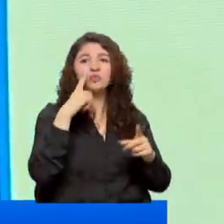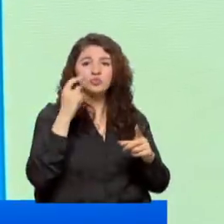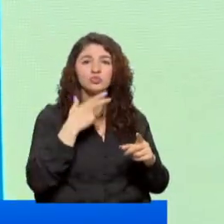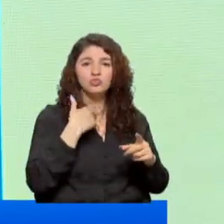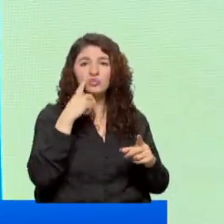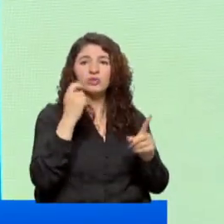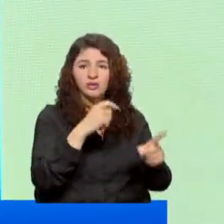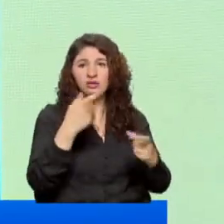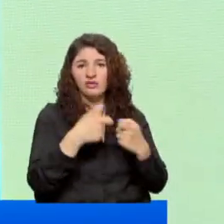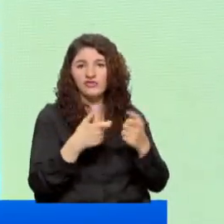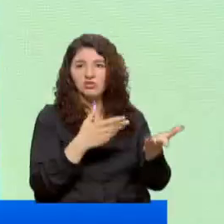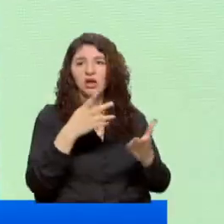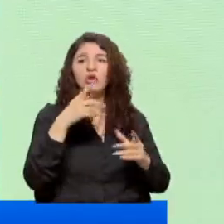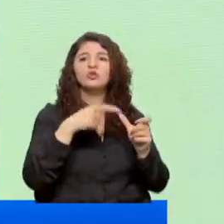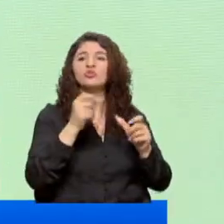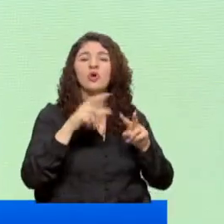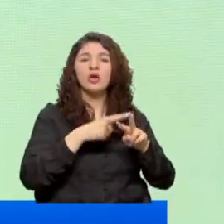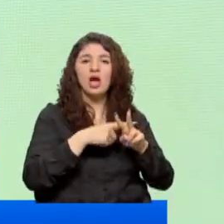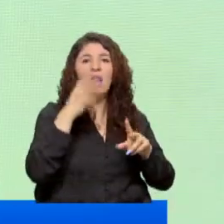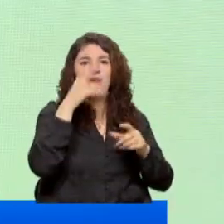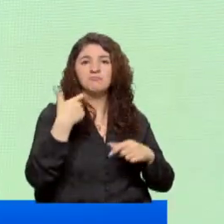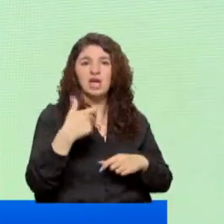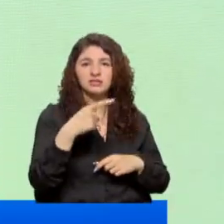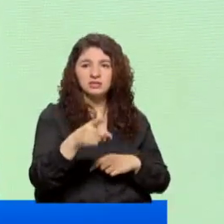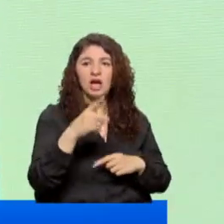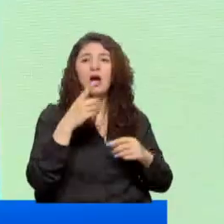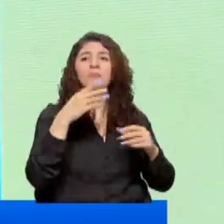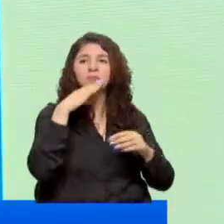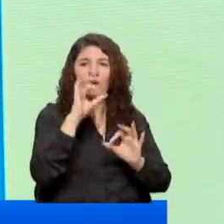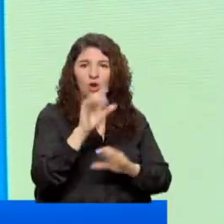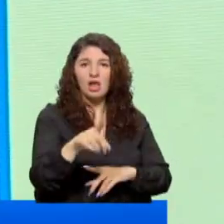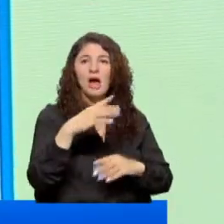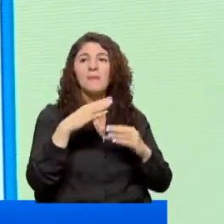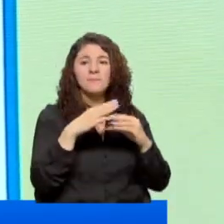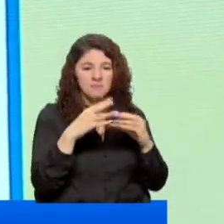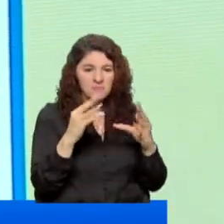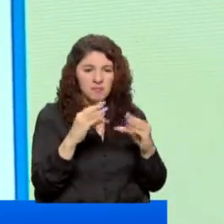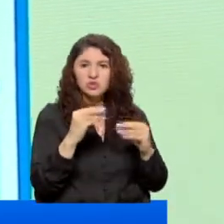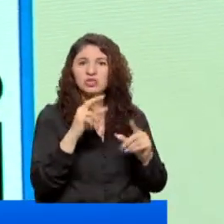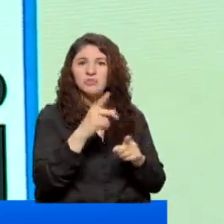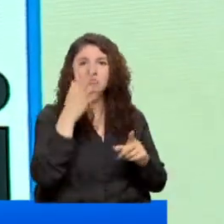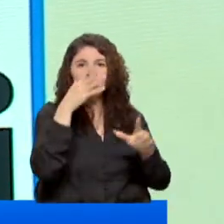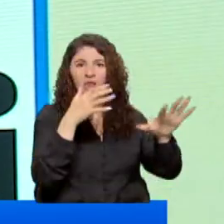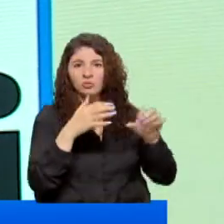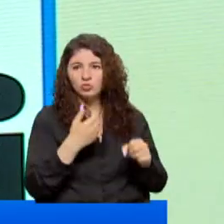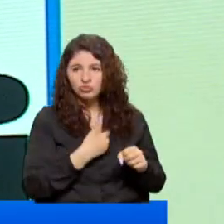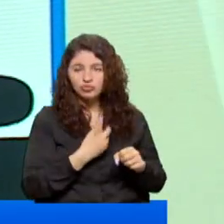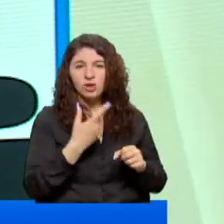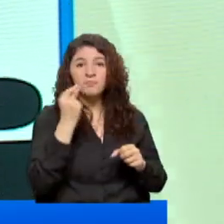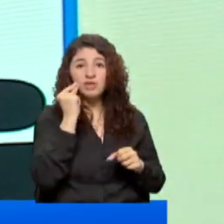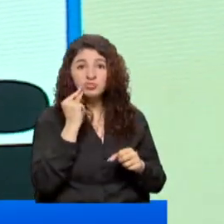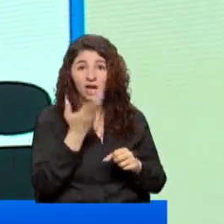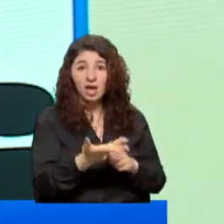soya Amerika ve Brezilya'da Mısır Amerika ve Brezilya'da pamuk ya Türkiye gibi bir ülkede Pamuk Amerika'dan geliyor